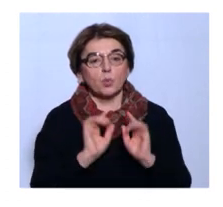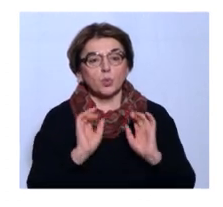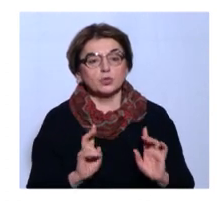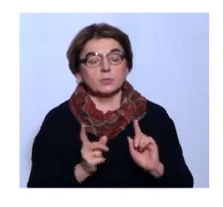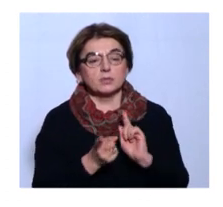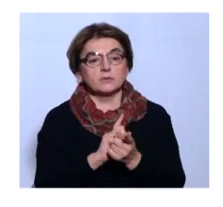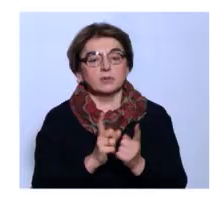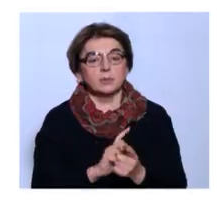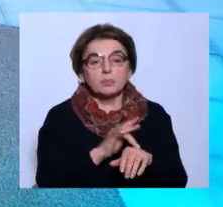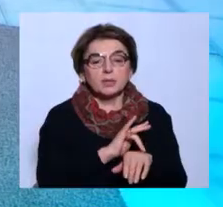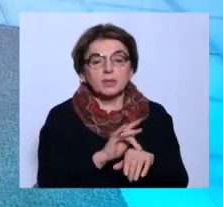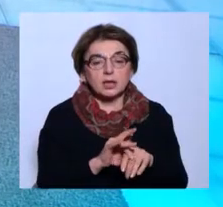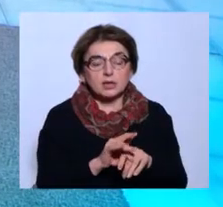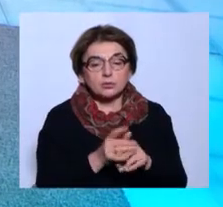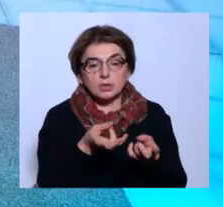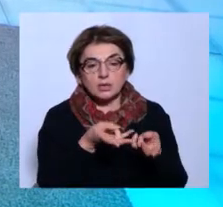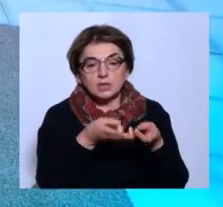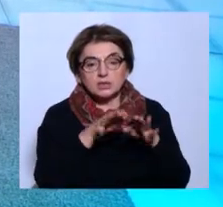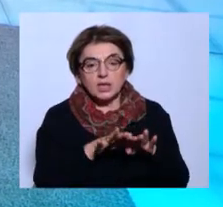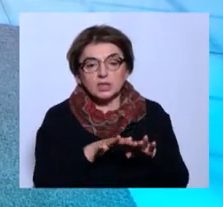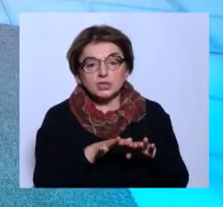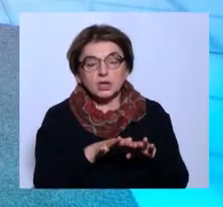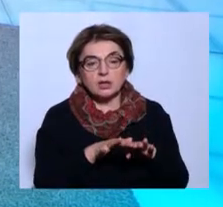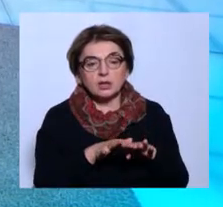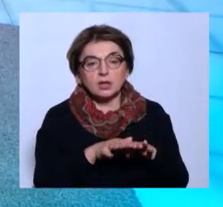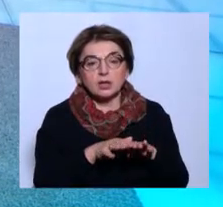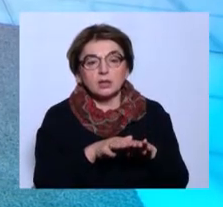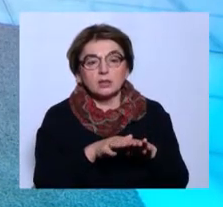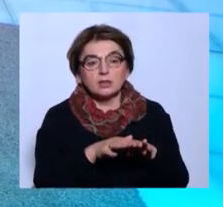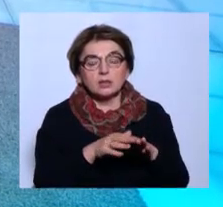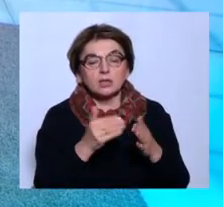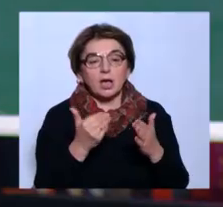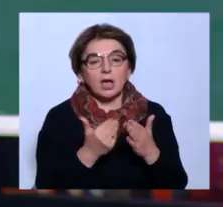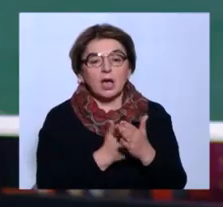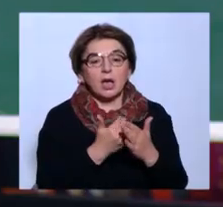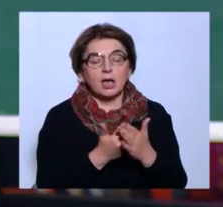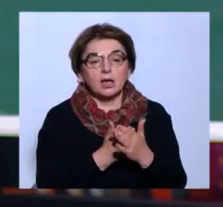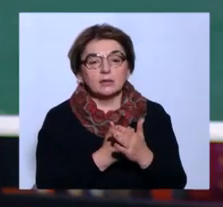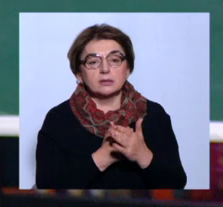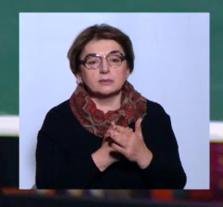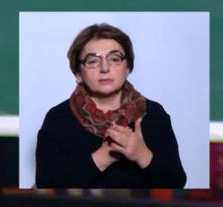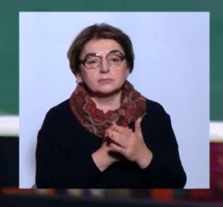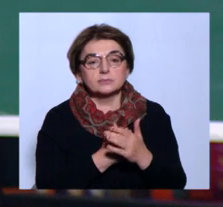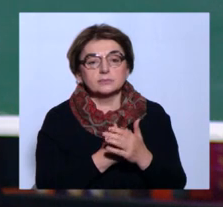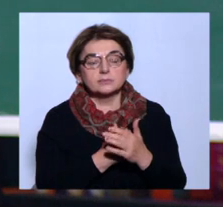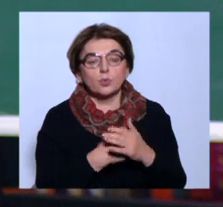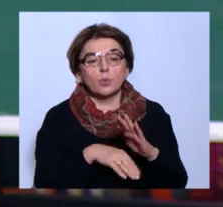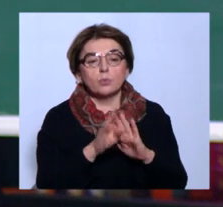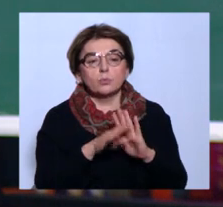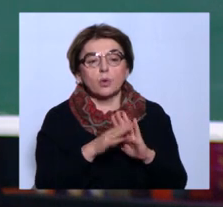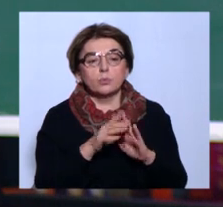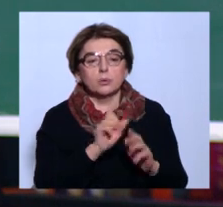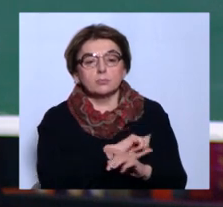განადგურდა ლურჯი ფერის ხოჭოები და შემდგომში უკვე დასაბამი მიეცა ახალ ესე ვთქვათ, უფრო